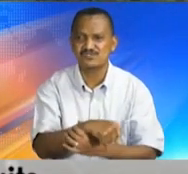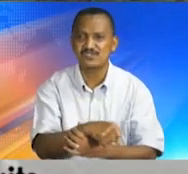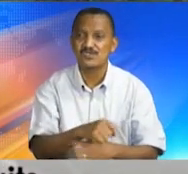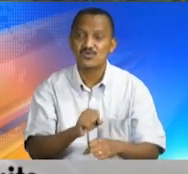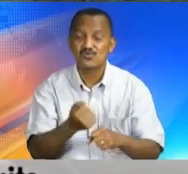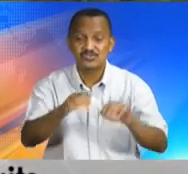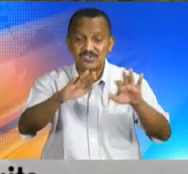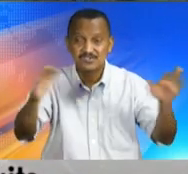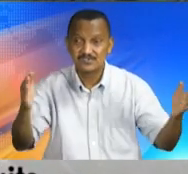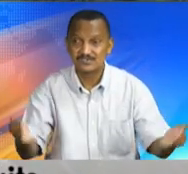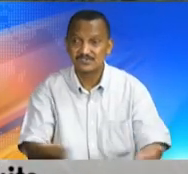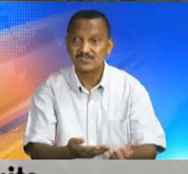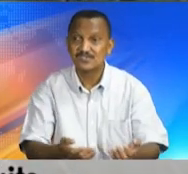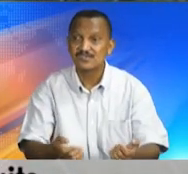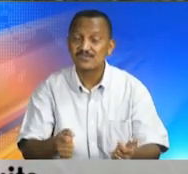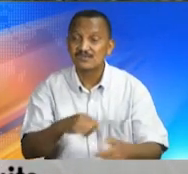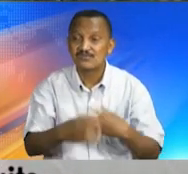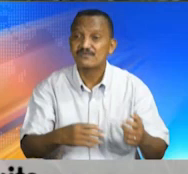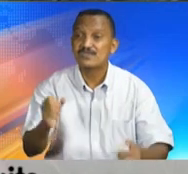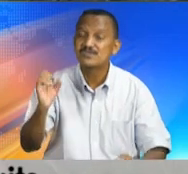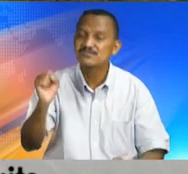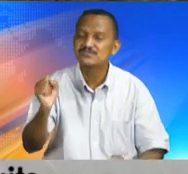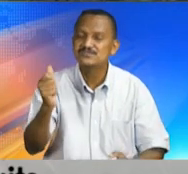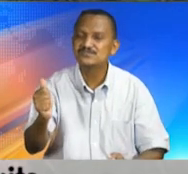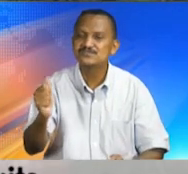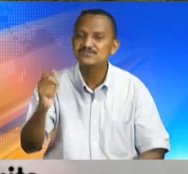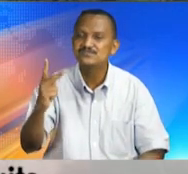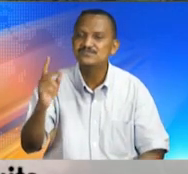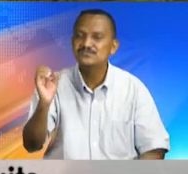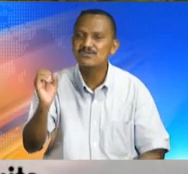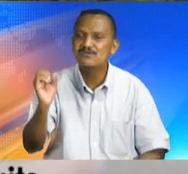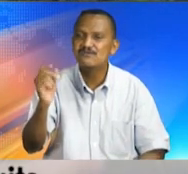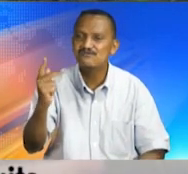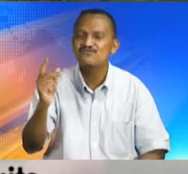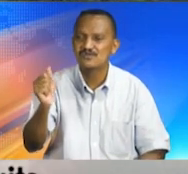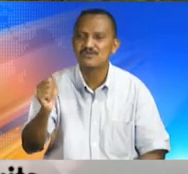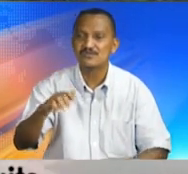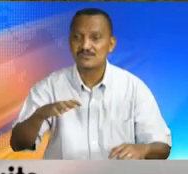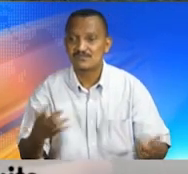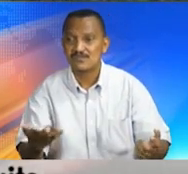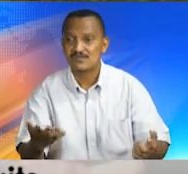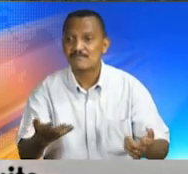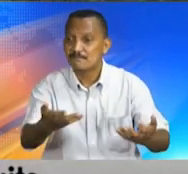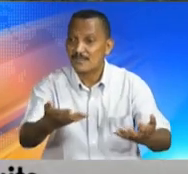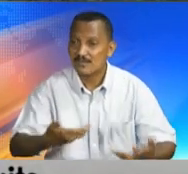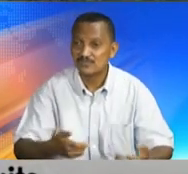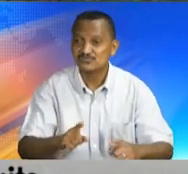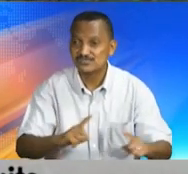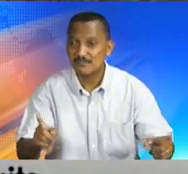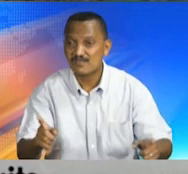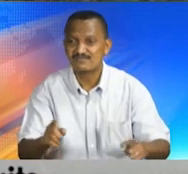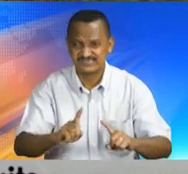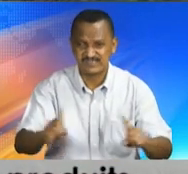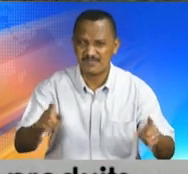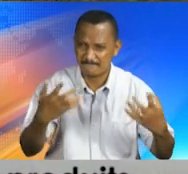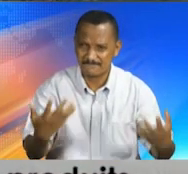tantely. Misy zany savoka dia misy ary atao hoe gelée royale ihany koa, misy atao hoe propolis, misy atao hoe pollen.